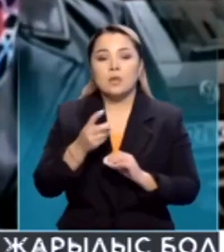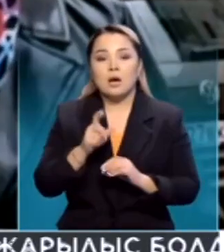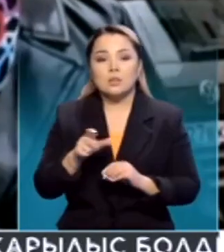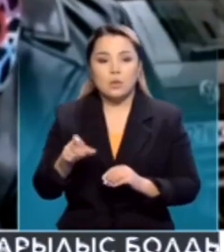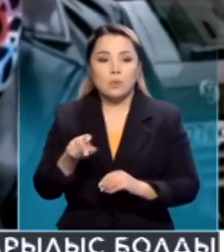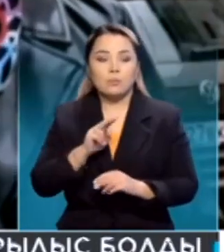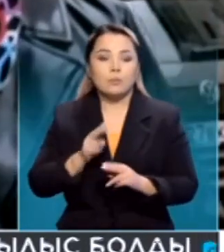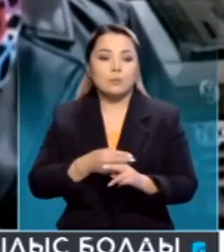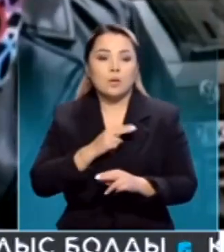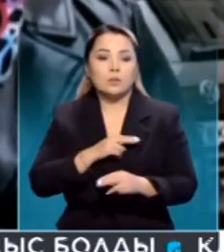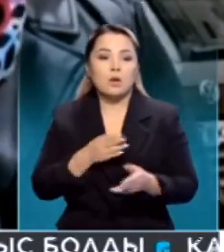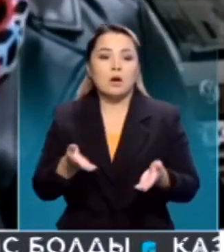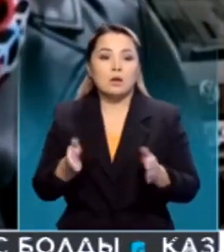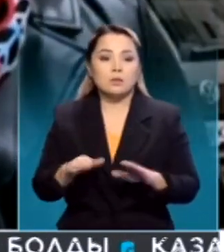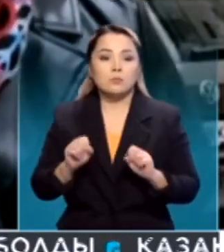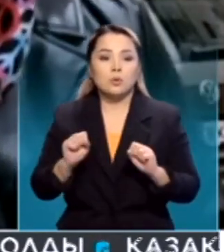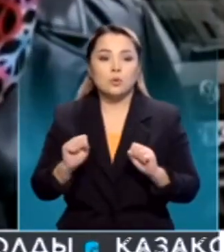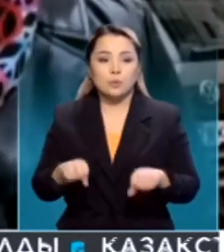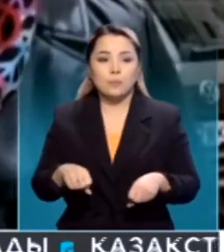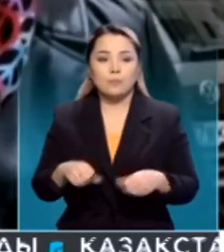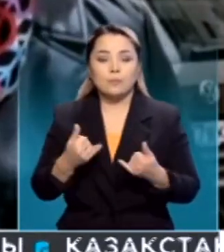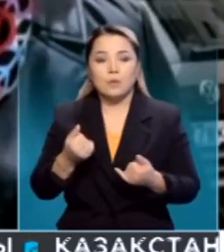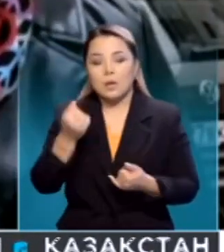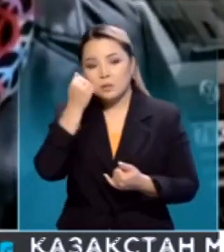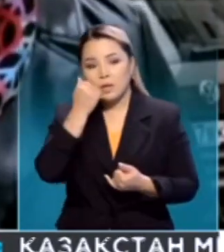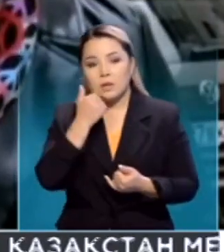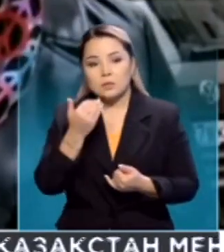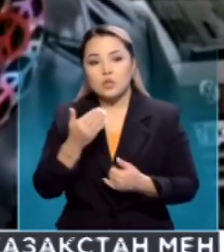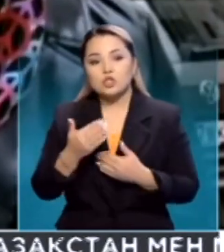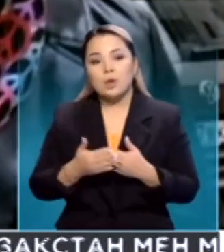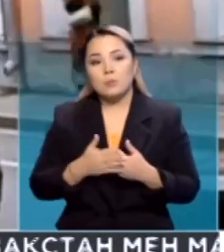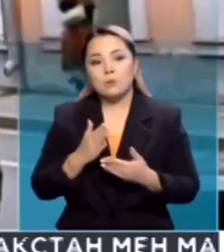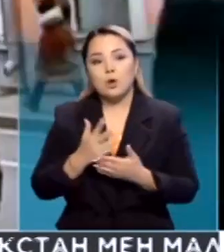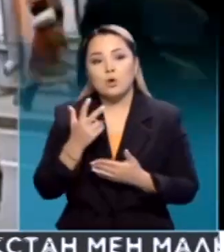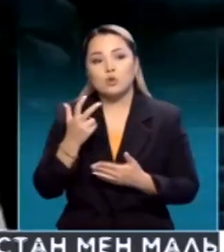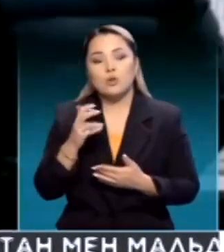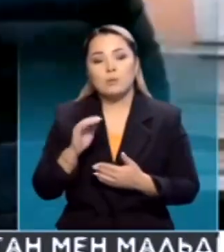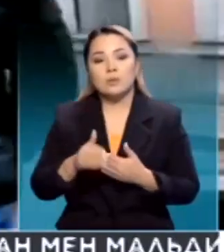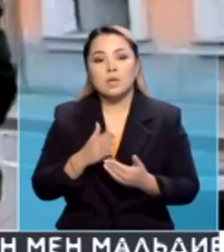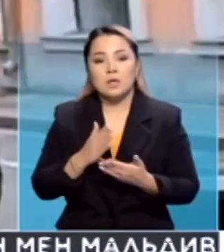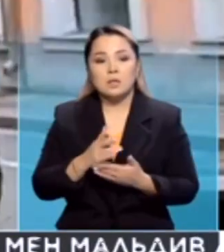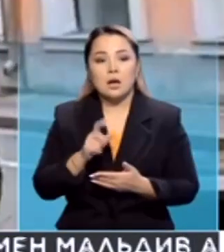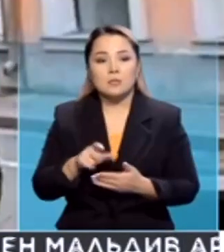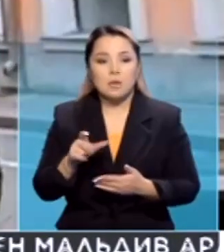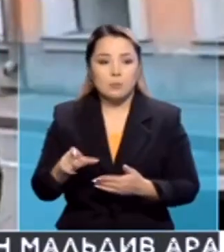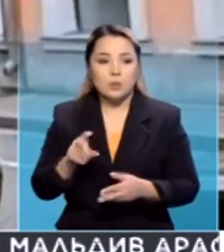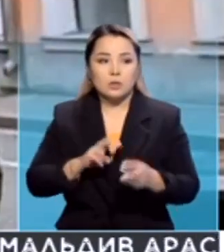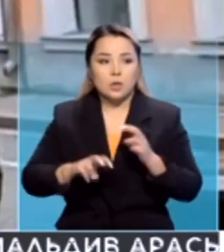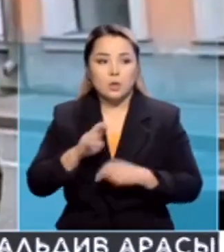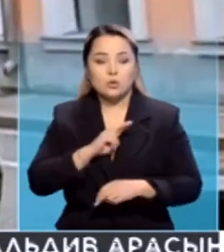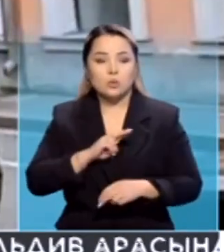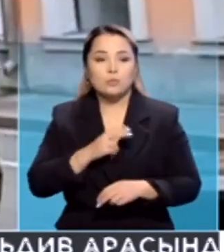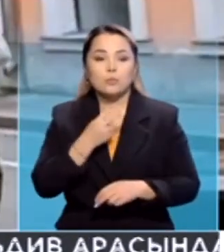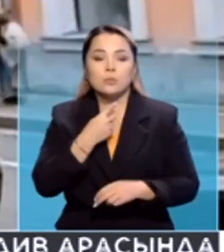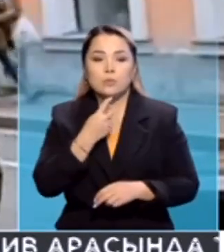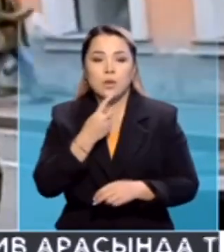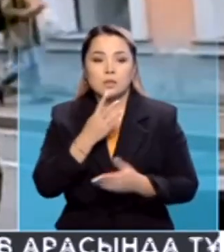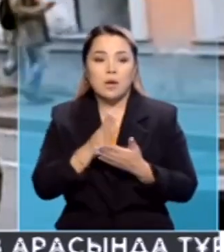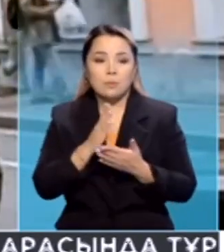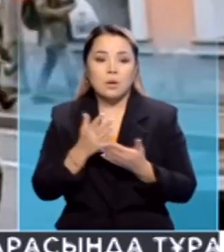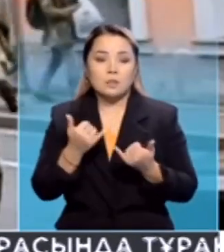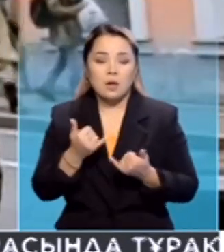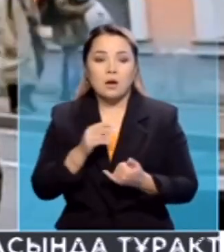жұмыссыз қалуы мүмкін? Рахмет, ағарке. Шамамен 300 мыңға жуық адам екі қолға бір күрек таппай қалуы мүмкін, өйткені